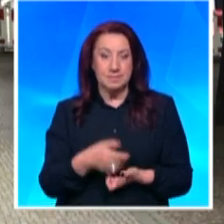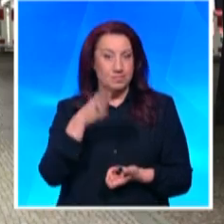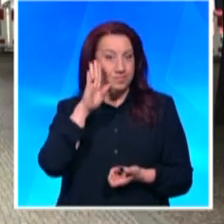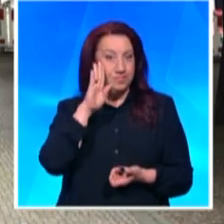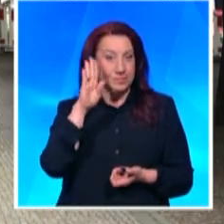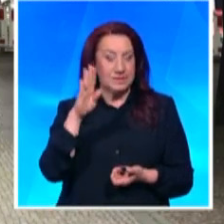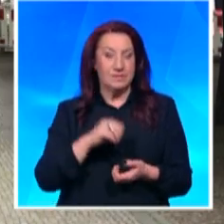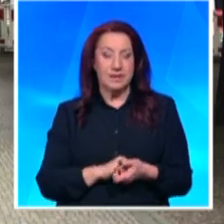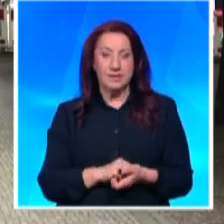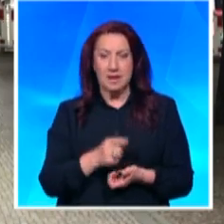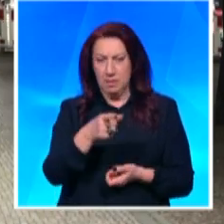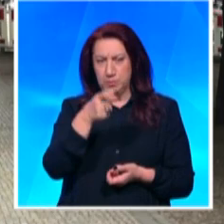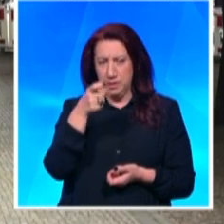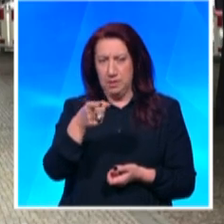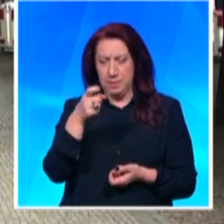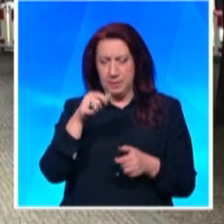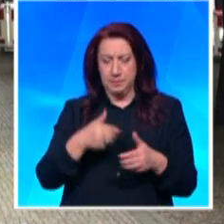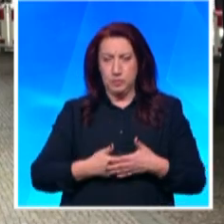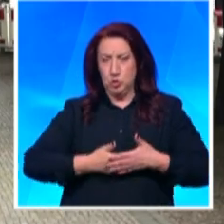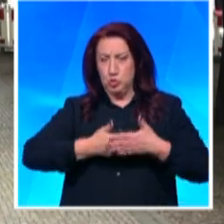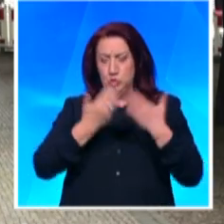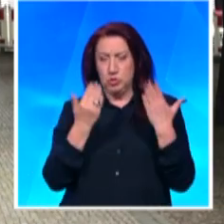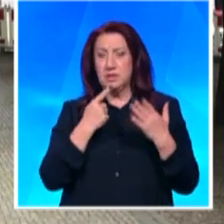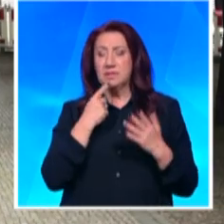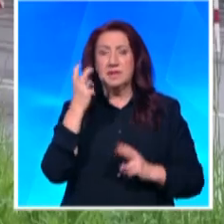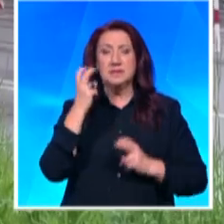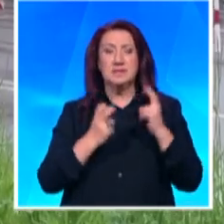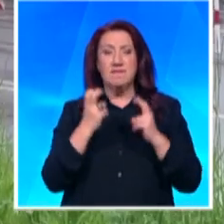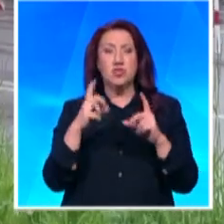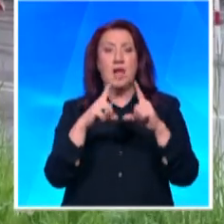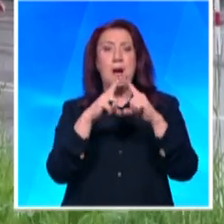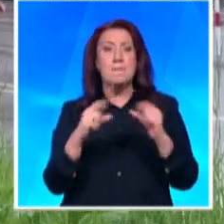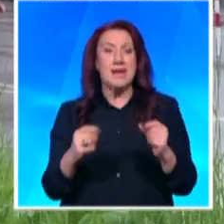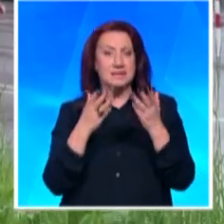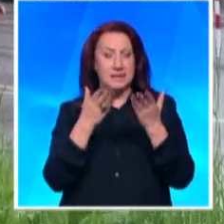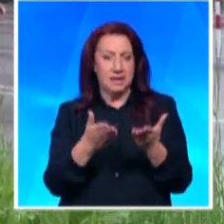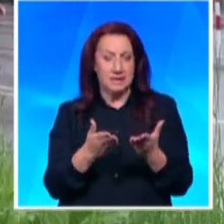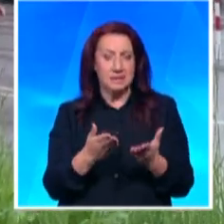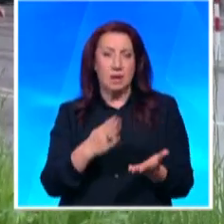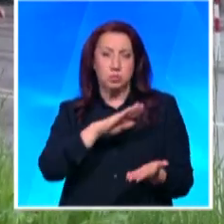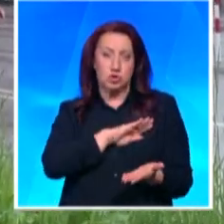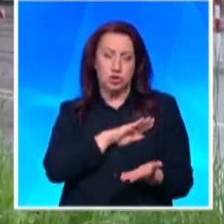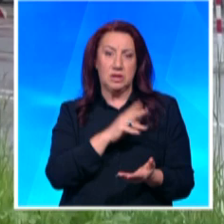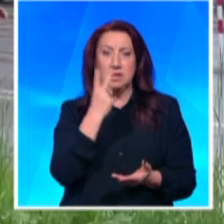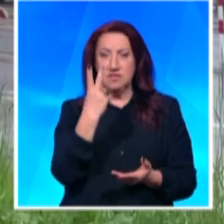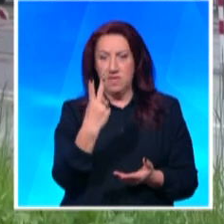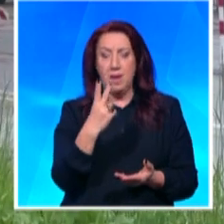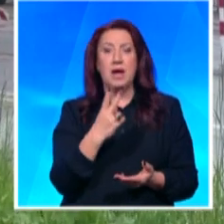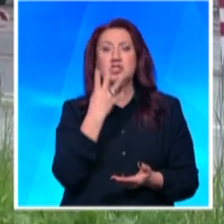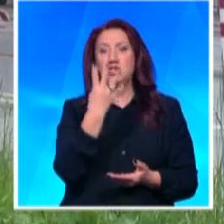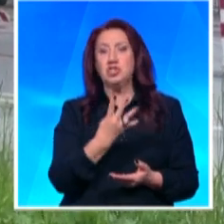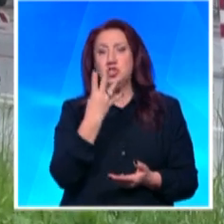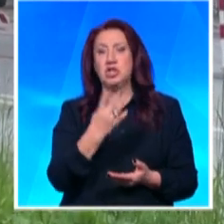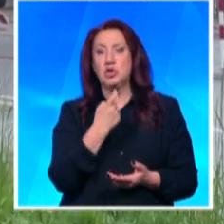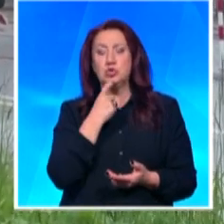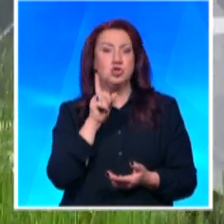Здравейте! Стрелбата се случва сутринта в завод на Mercedes-Benz в Зингелфинген. Жертвите са двама 44-годишни мъже,